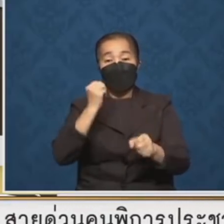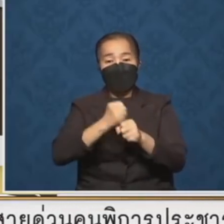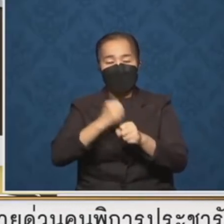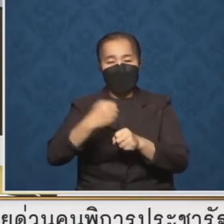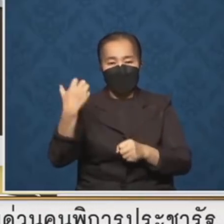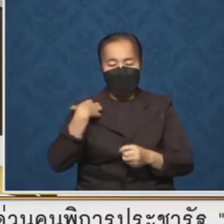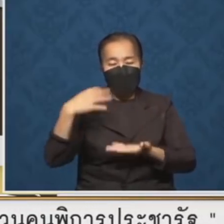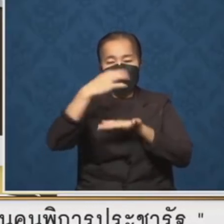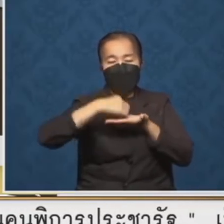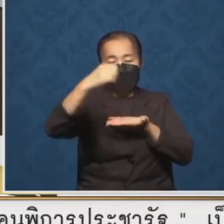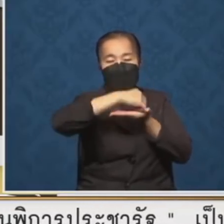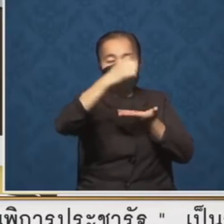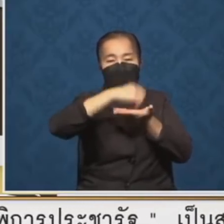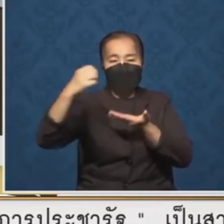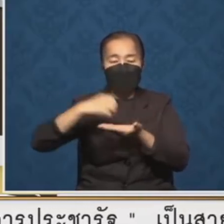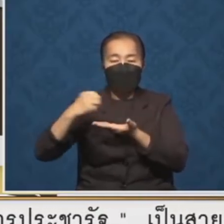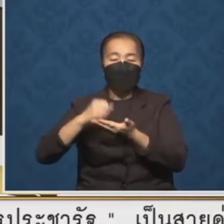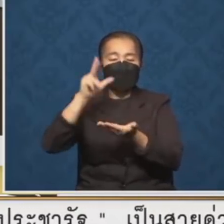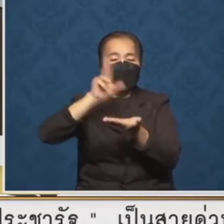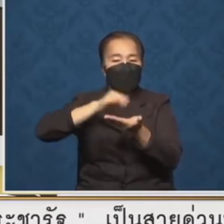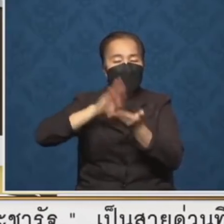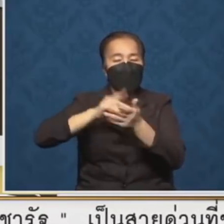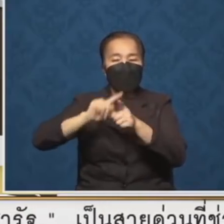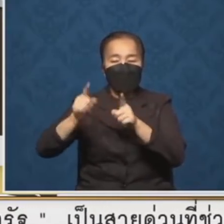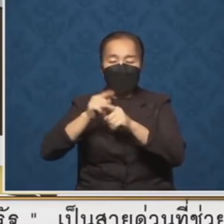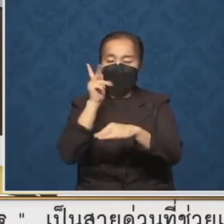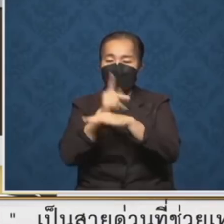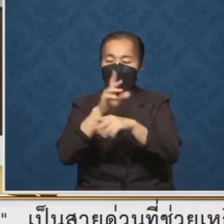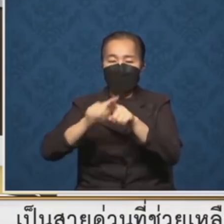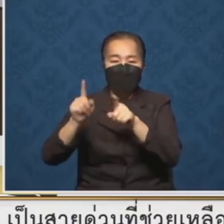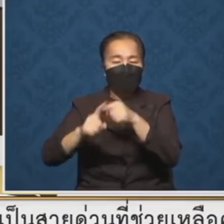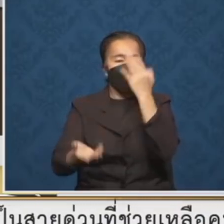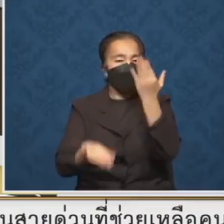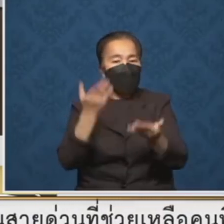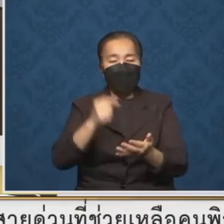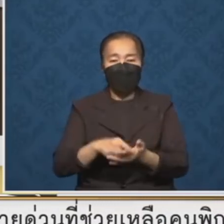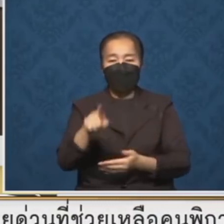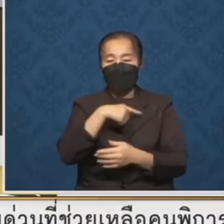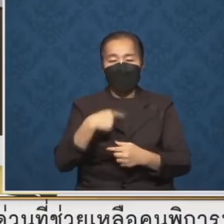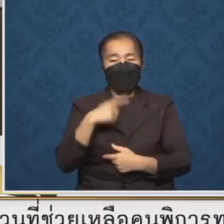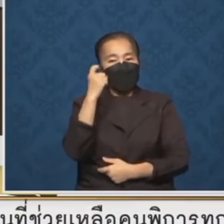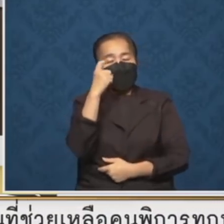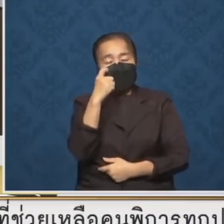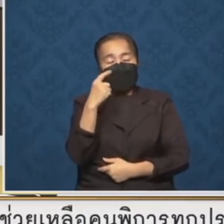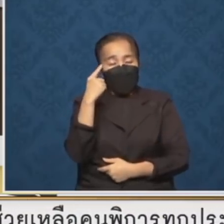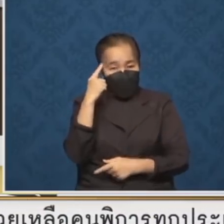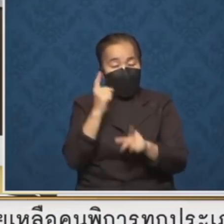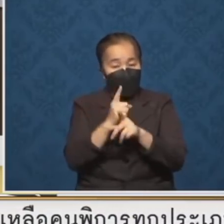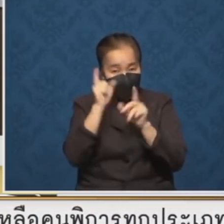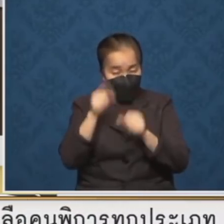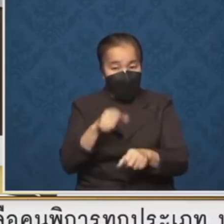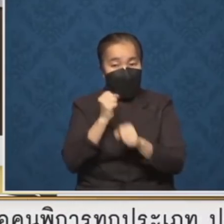กรรมของคุณได้ตลอดเวลาตามอำเภอใจครับเราจะต้องอยู่กันในประเทศแบบนี้จริงๆเหรอครับ